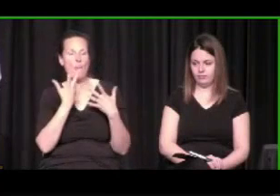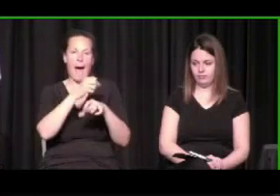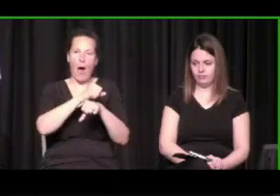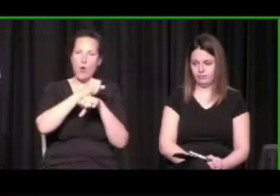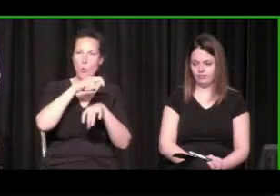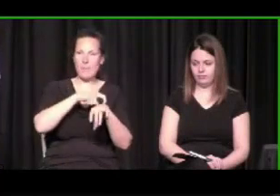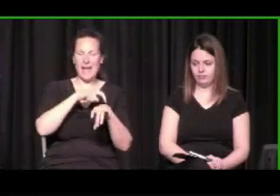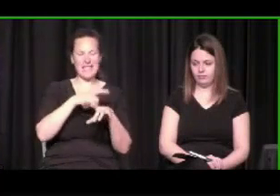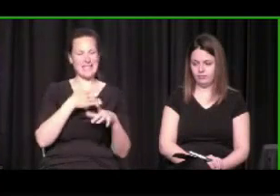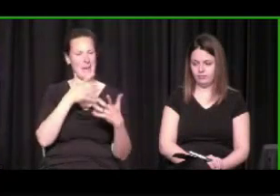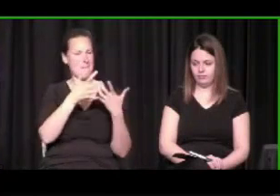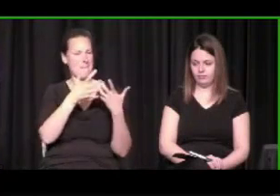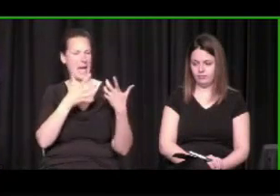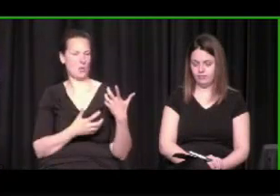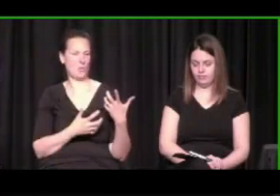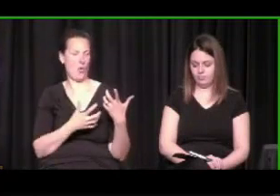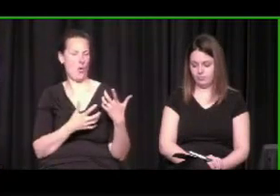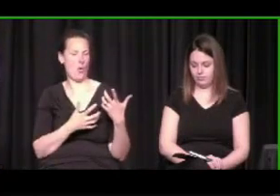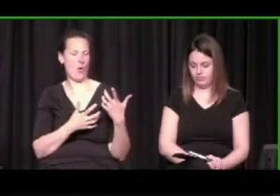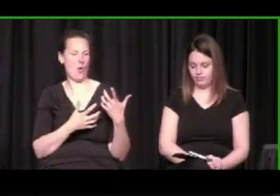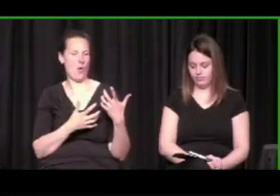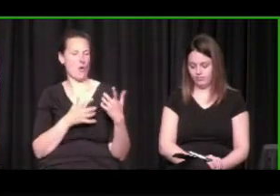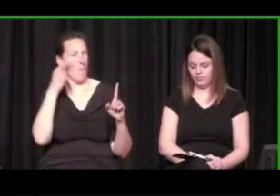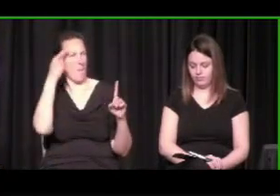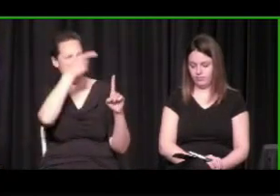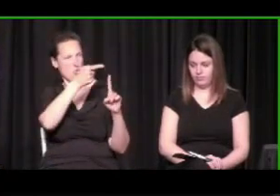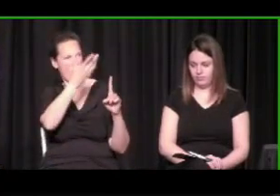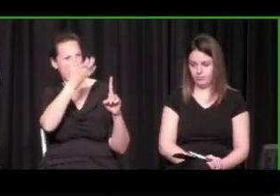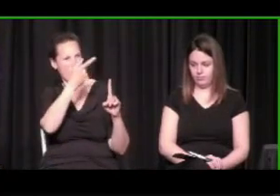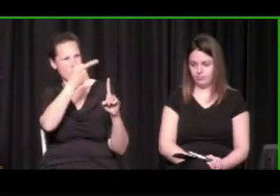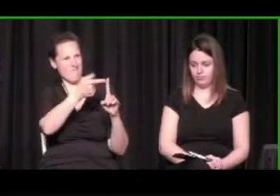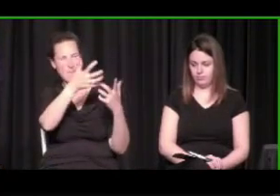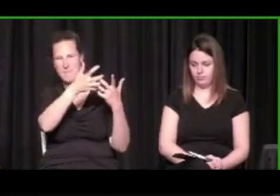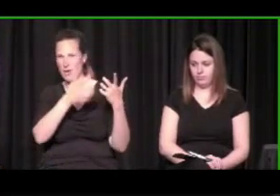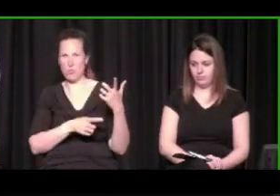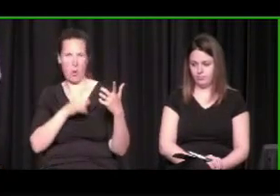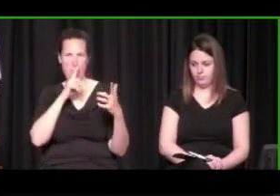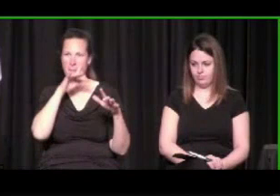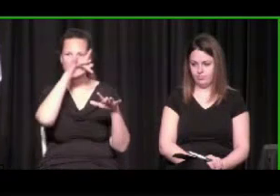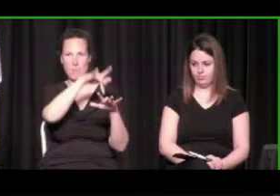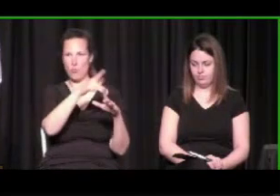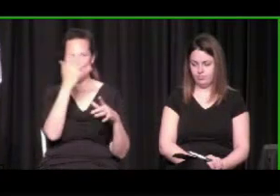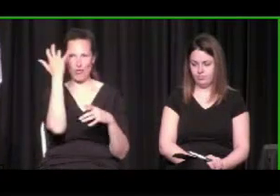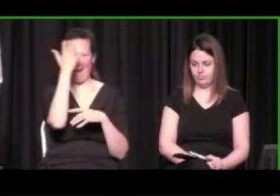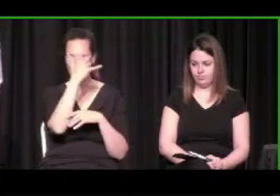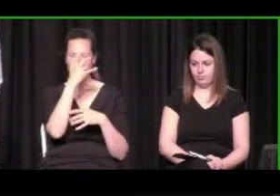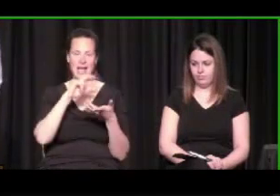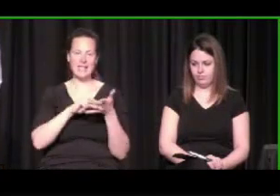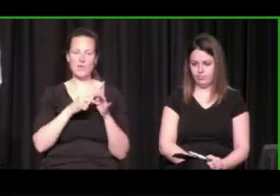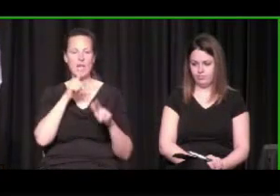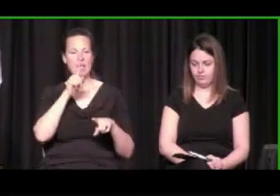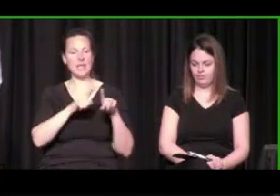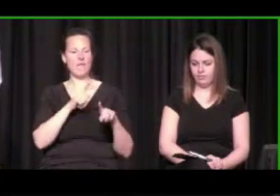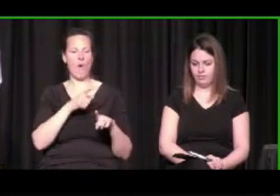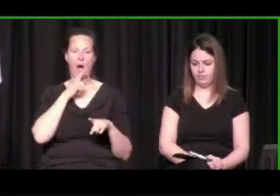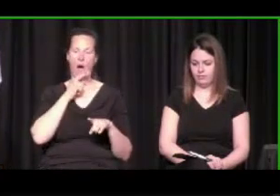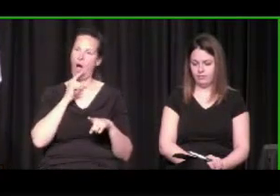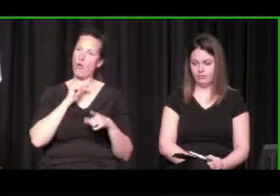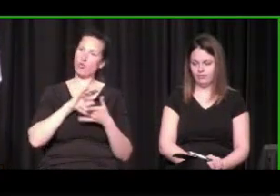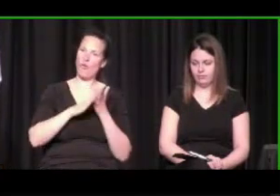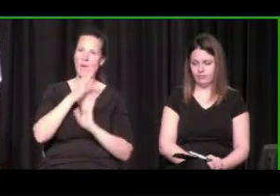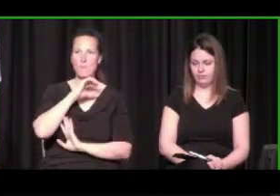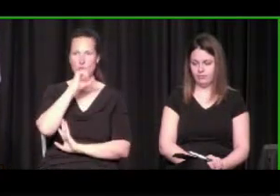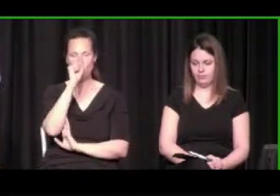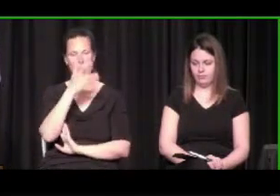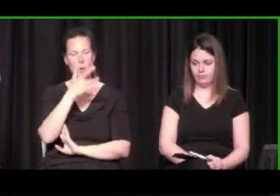ne correspondent pas nécessairement aux aspirations qu'elles ont. Donc, ce que ça veut dire concrètement, c'est qu'elles arrivent parfois à un âge